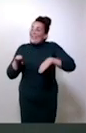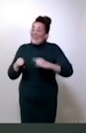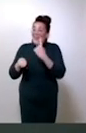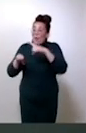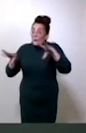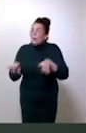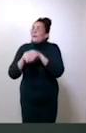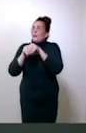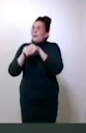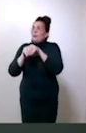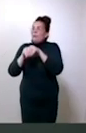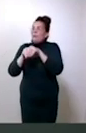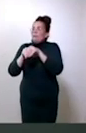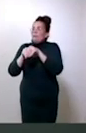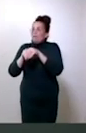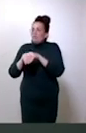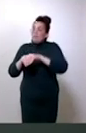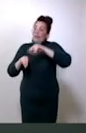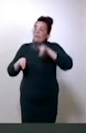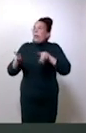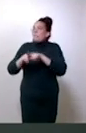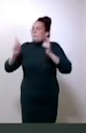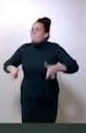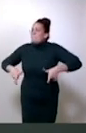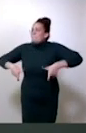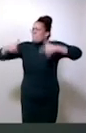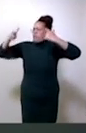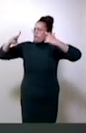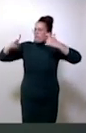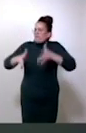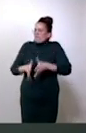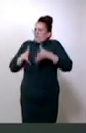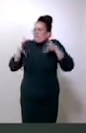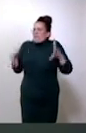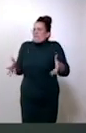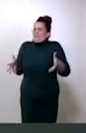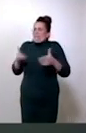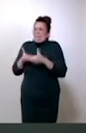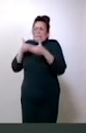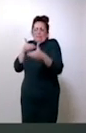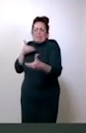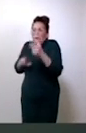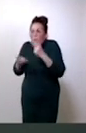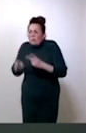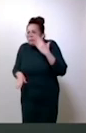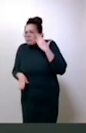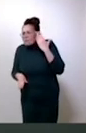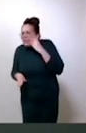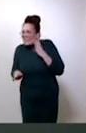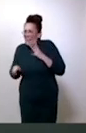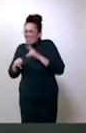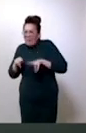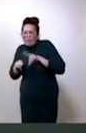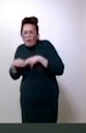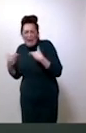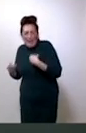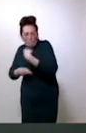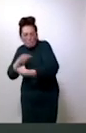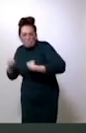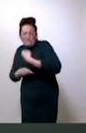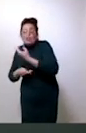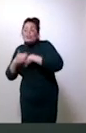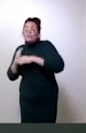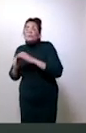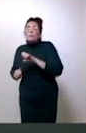constitue alors un méga bâtiment ou une méga structure, le plus exemplaire en ce moment qui est en chantier, c'est par exemple le Belvédère